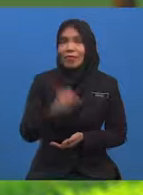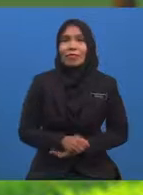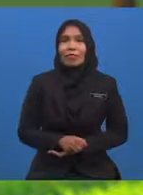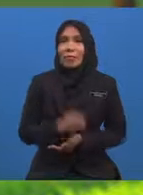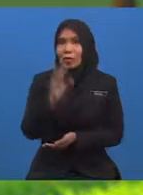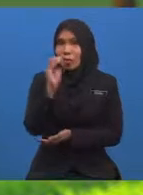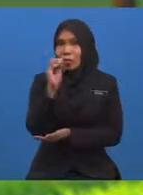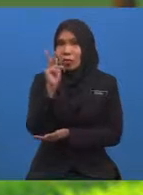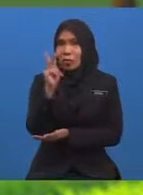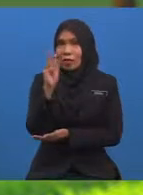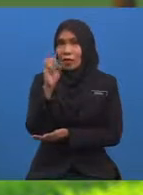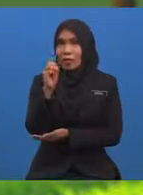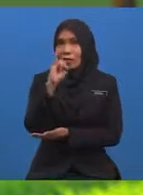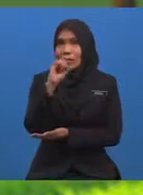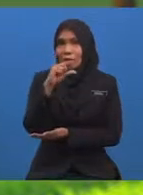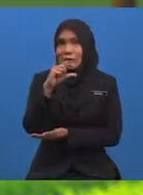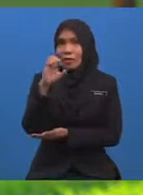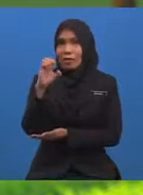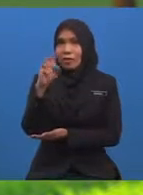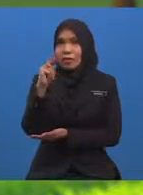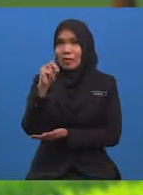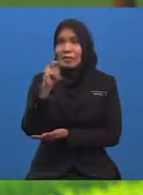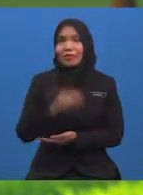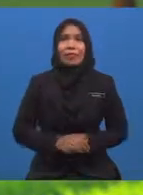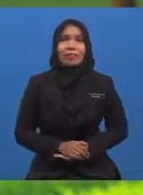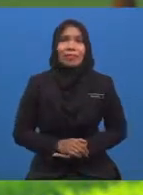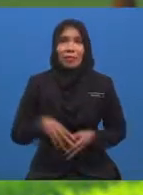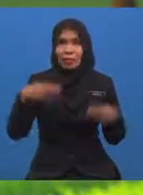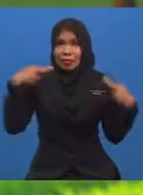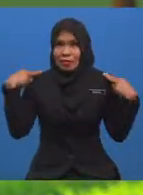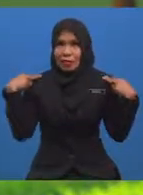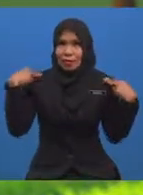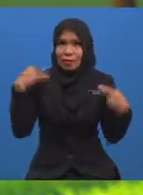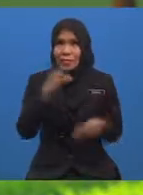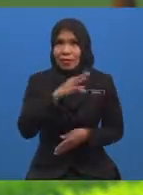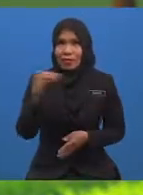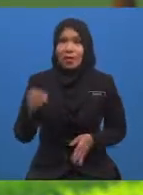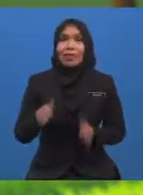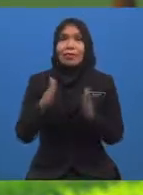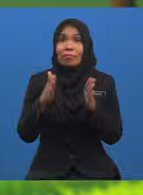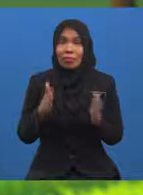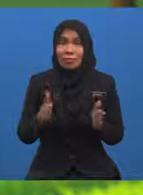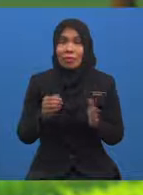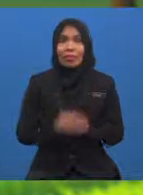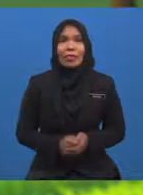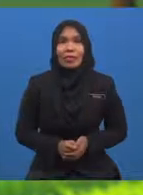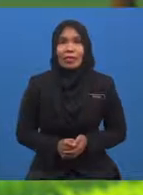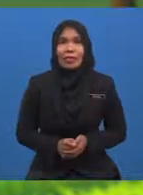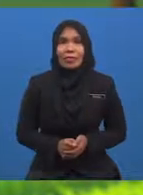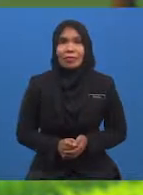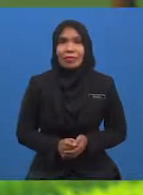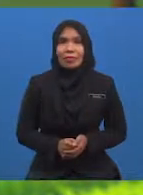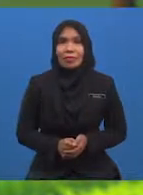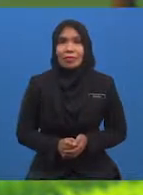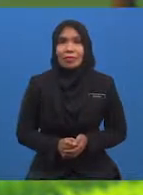Untuk pengetahuan murid-murid semua, haiwan dan manusia memerlukan gas